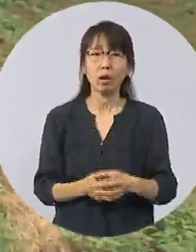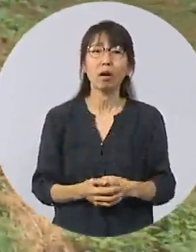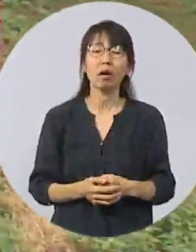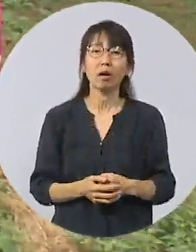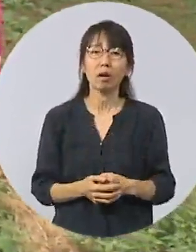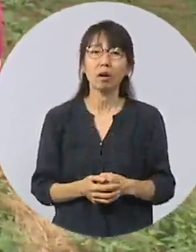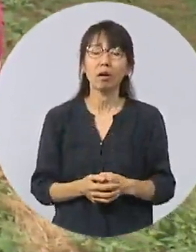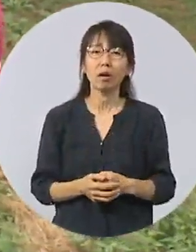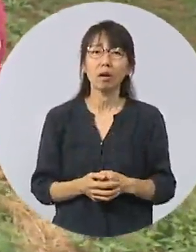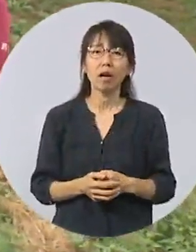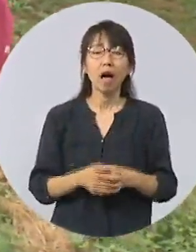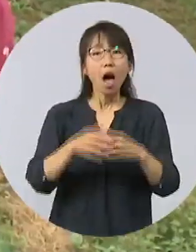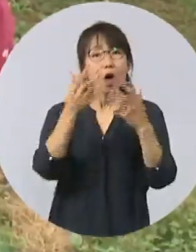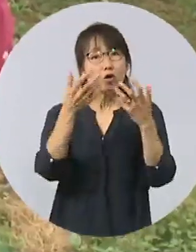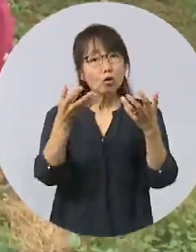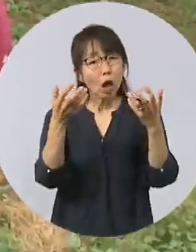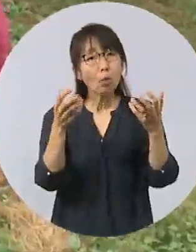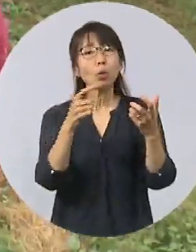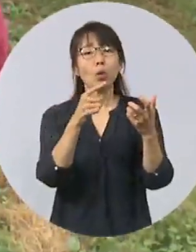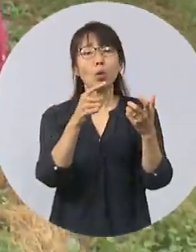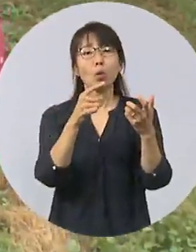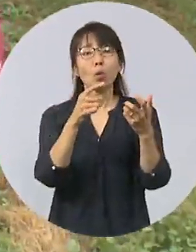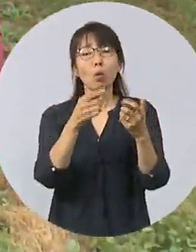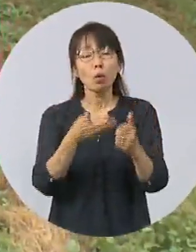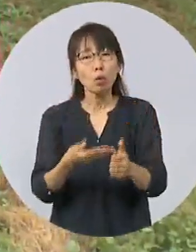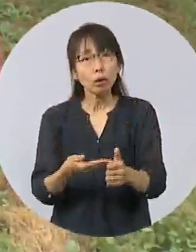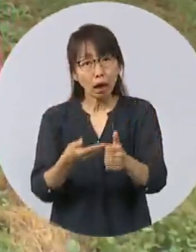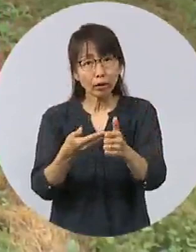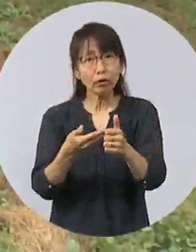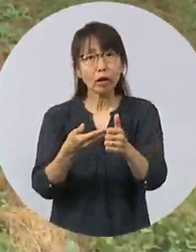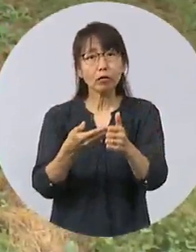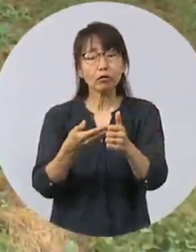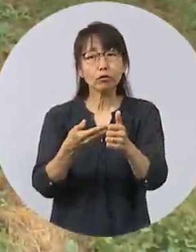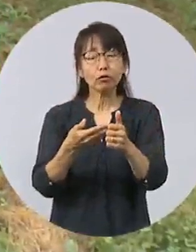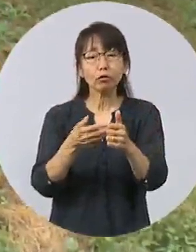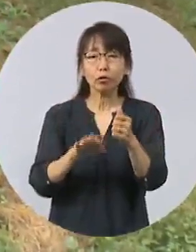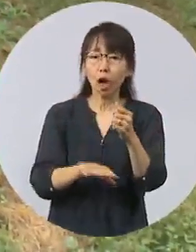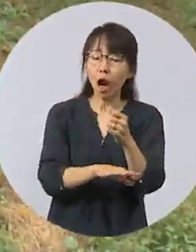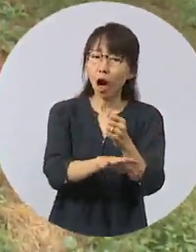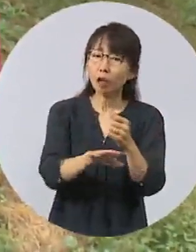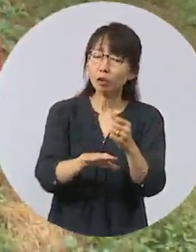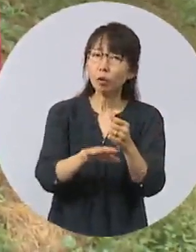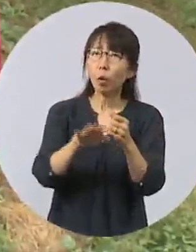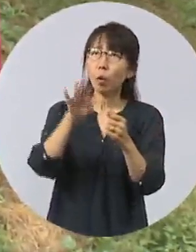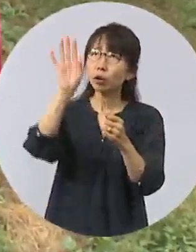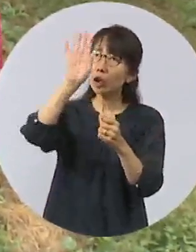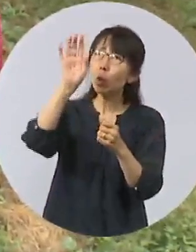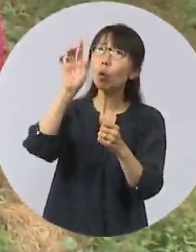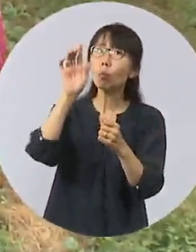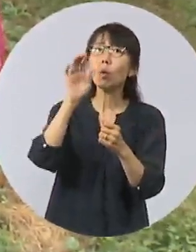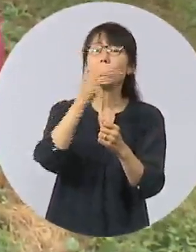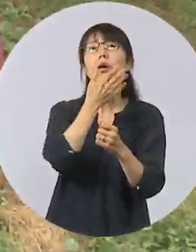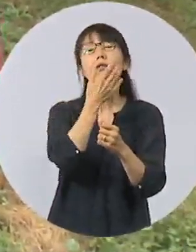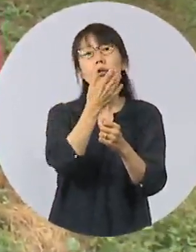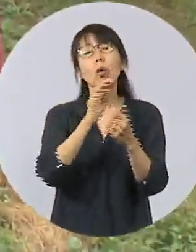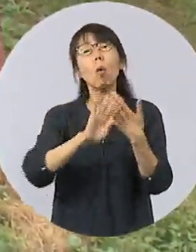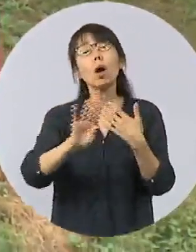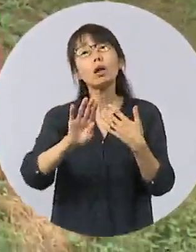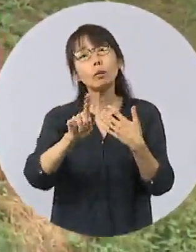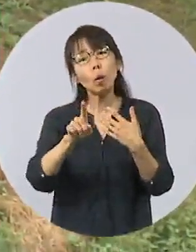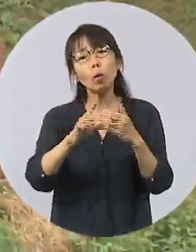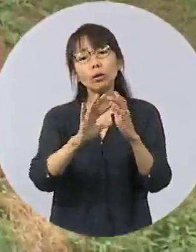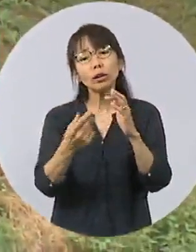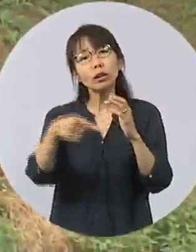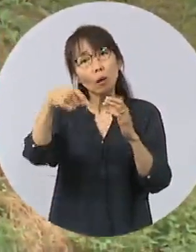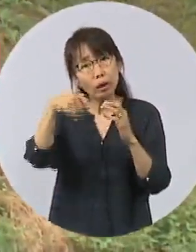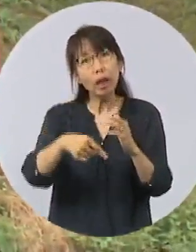はい、まあ、果物とかでこう育てる環境、まあ、気候とかも大事だと思うんですけど、はい、この藤沢で育てているこの果